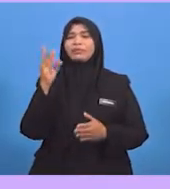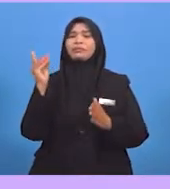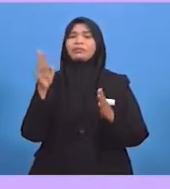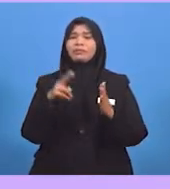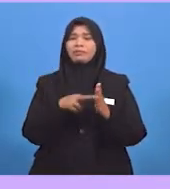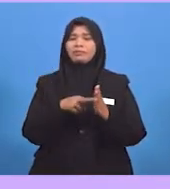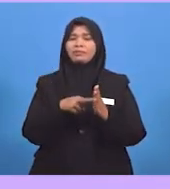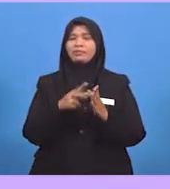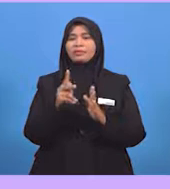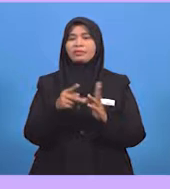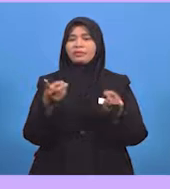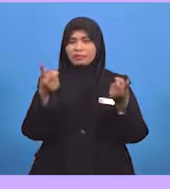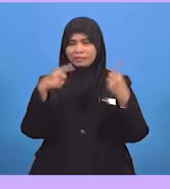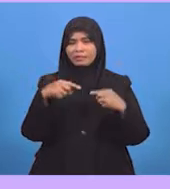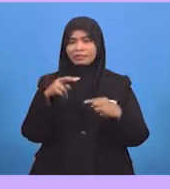kehadiran.